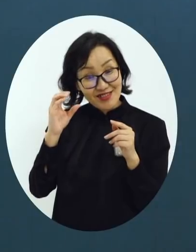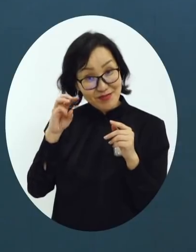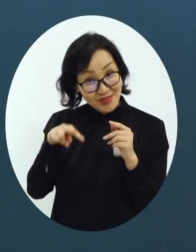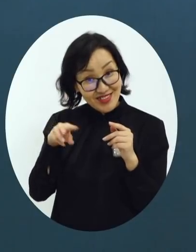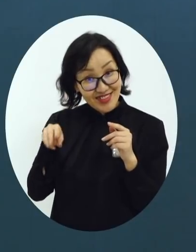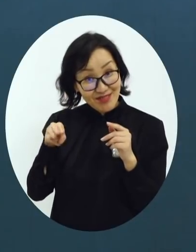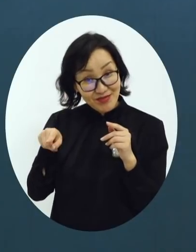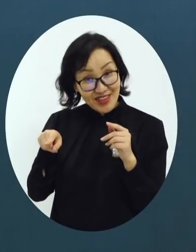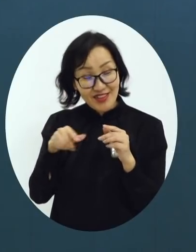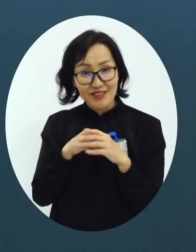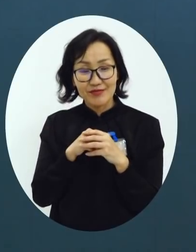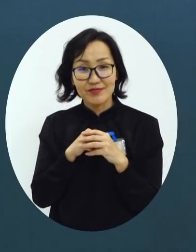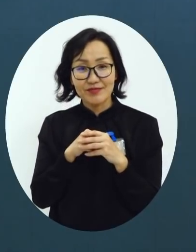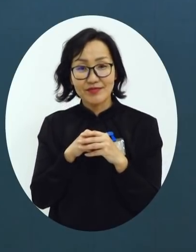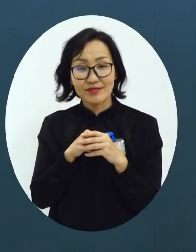130 метр.